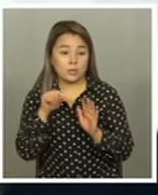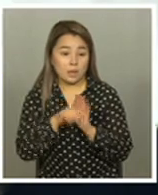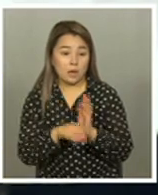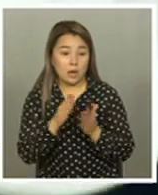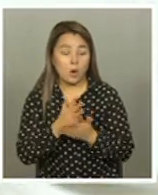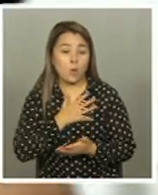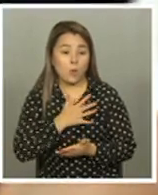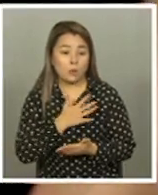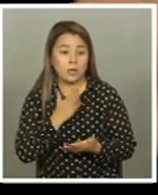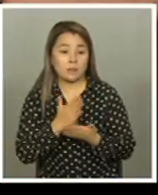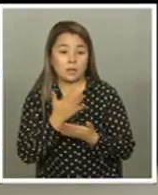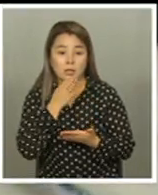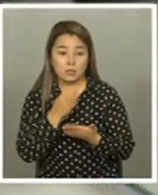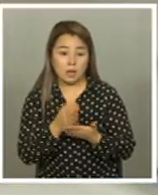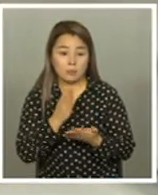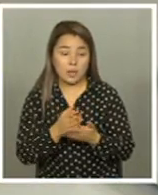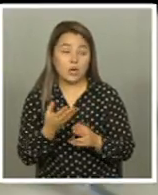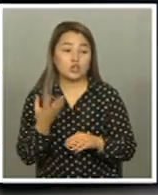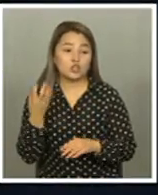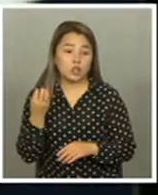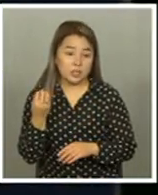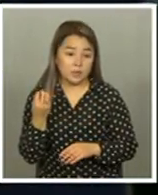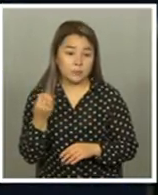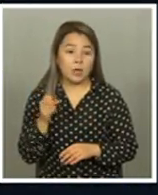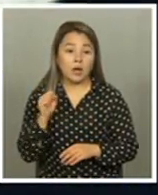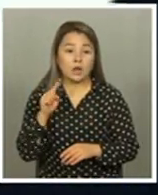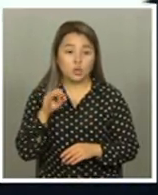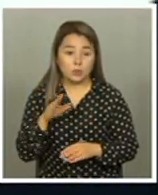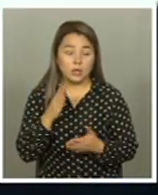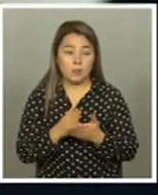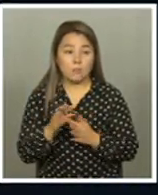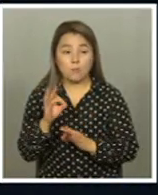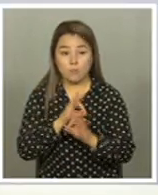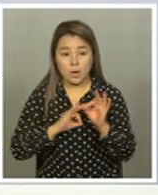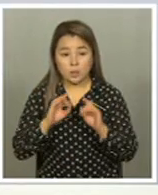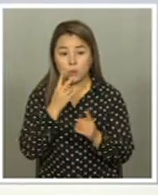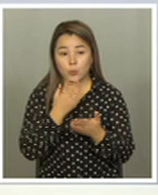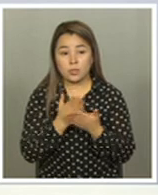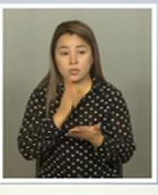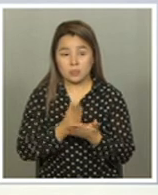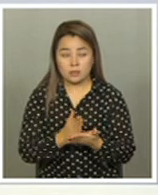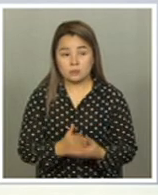оттек молекуласы және азот молекуласы көрсетілген.